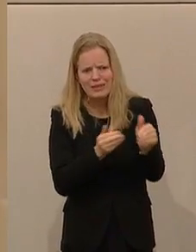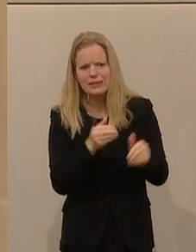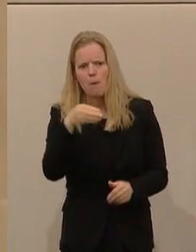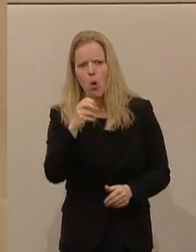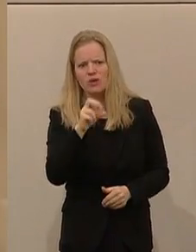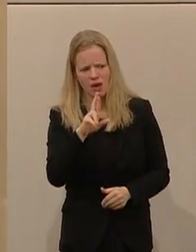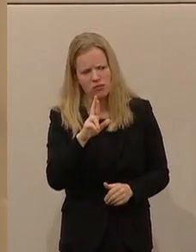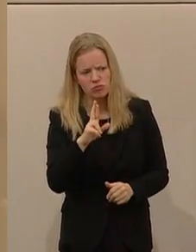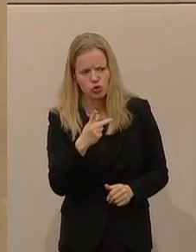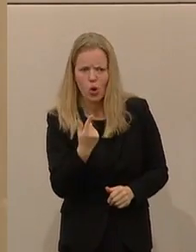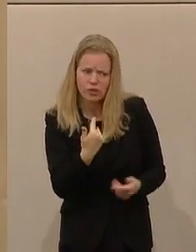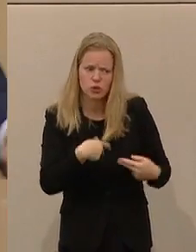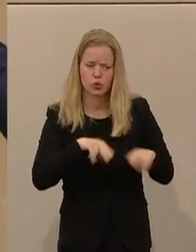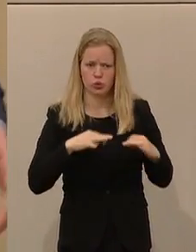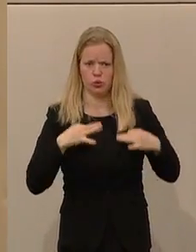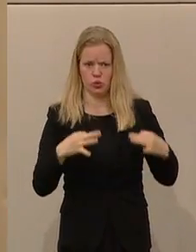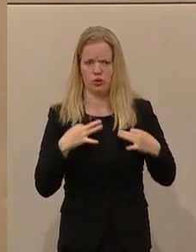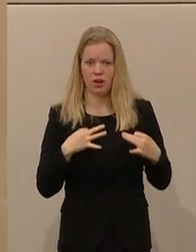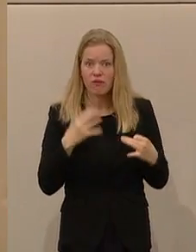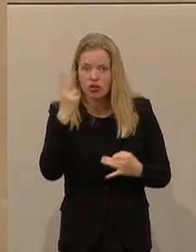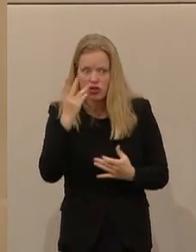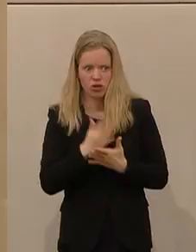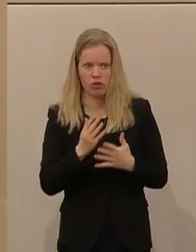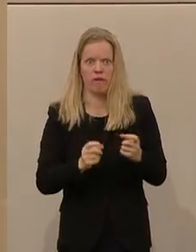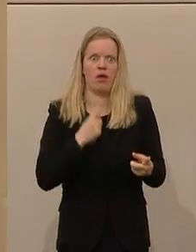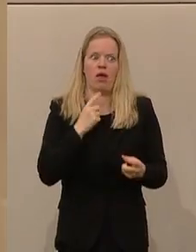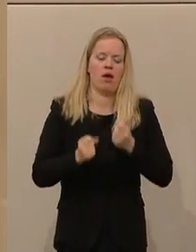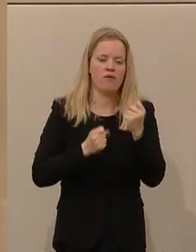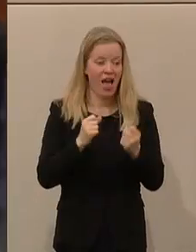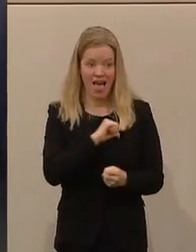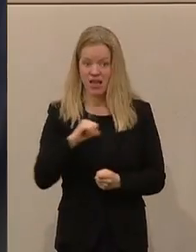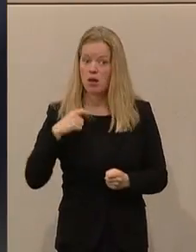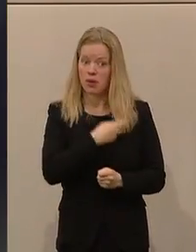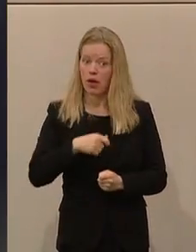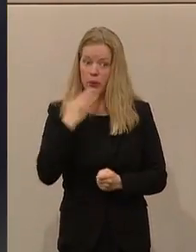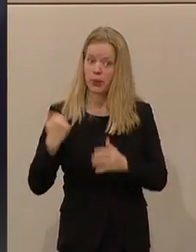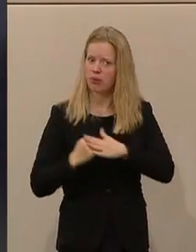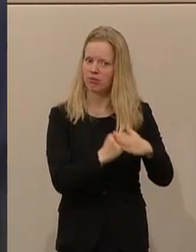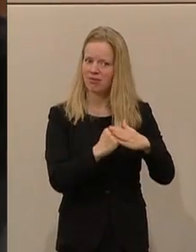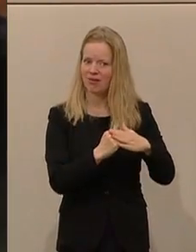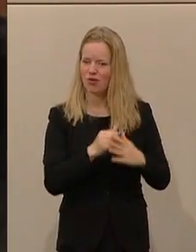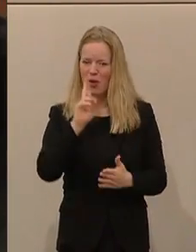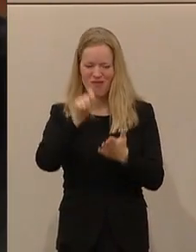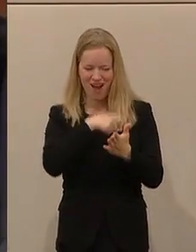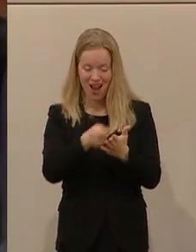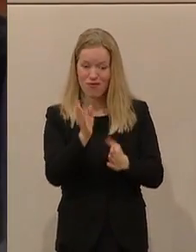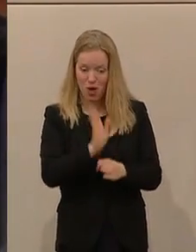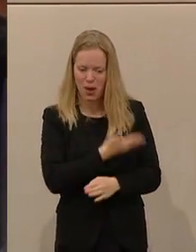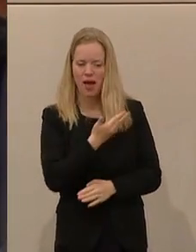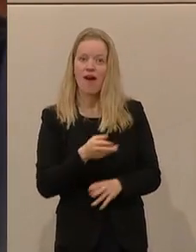hat, weil er das Backing nicht hat in der eigenen Partei. Weil nach den Wahlen niemand interessiert ist an